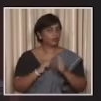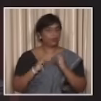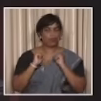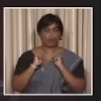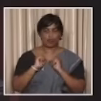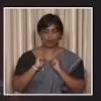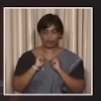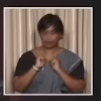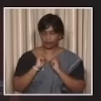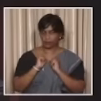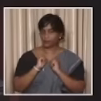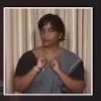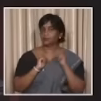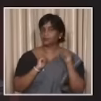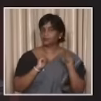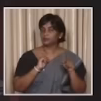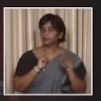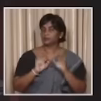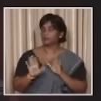ආකාරය